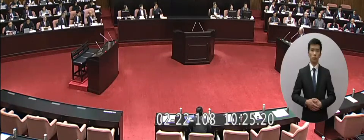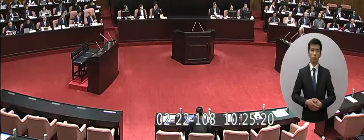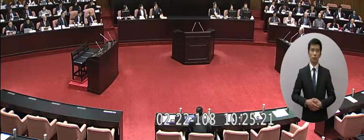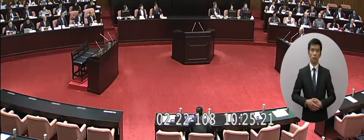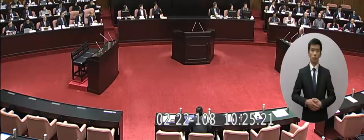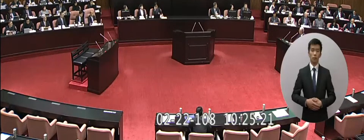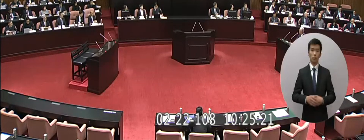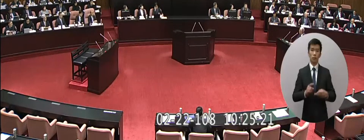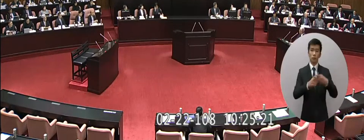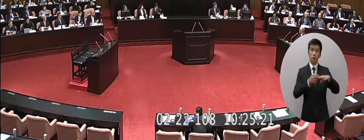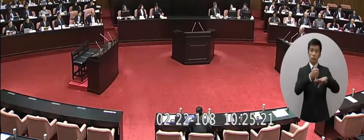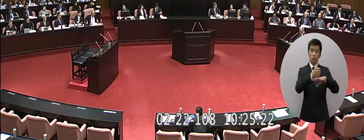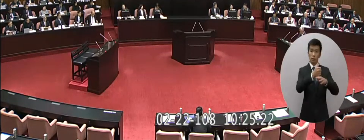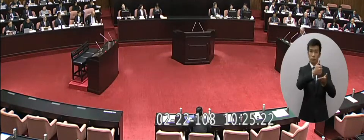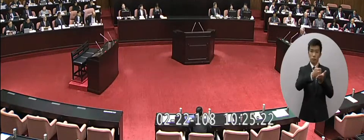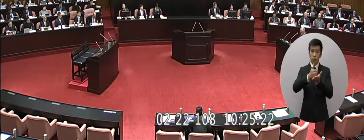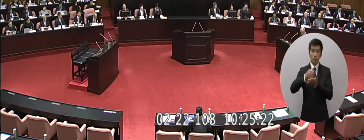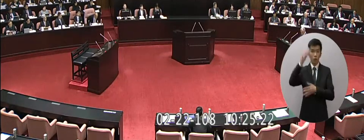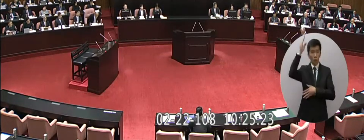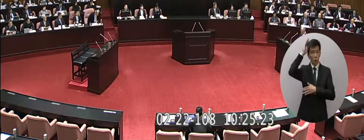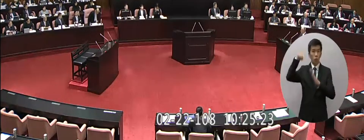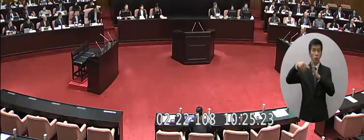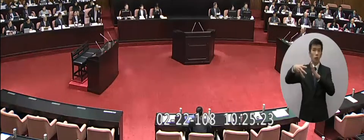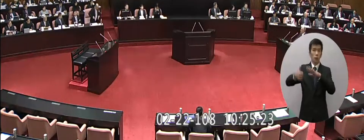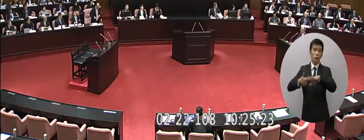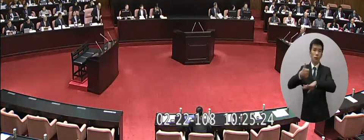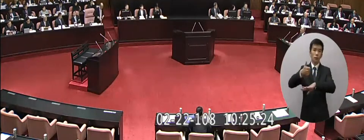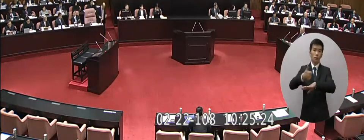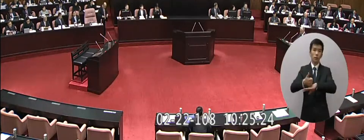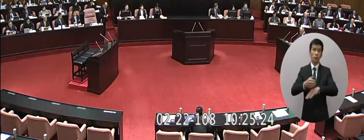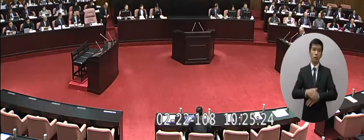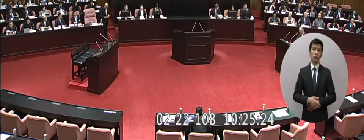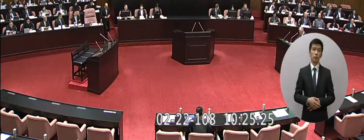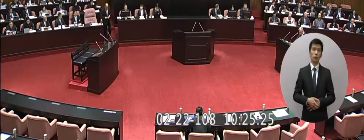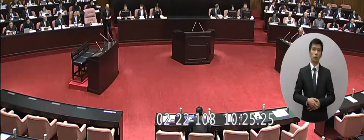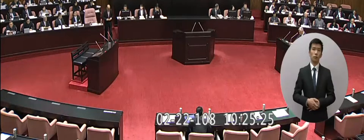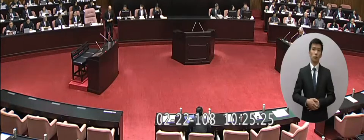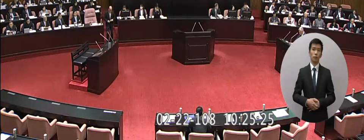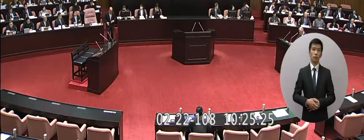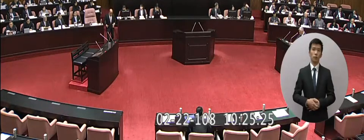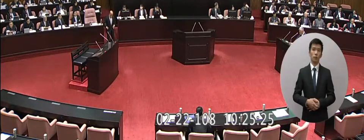主席有请苏院长， 请苏院长。